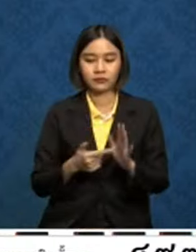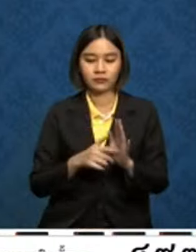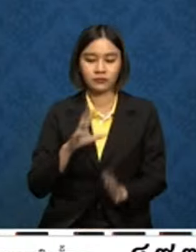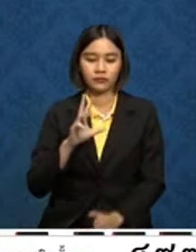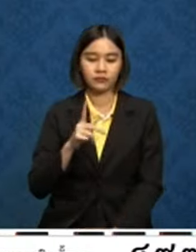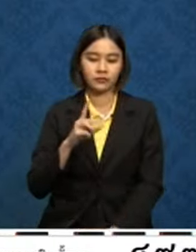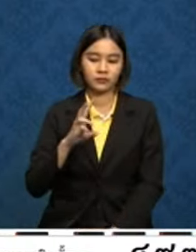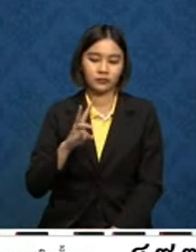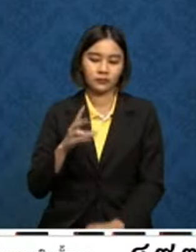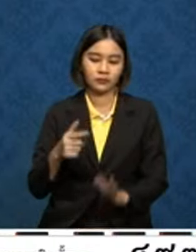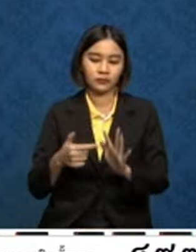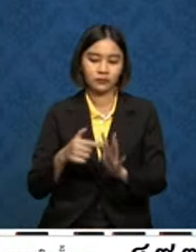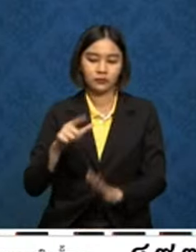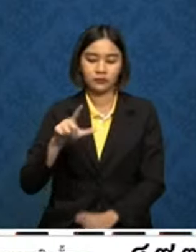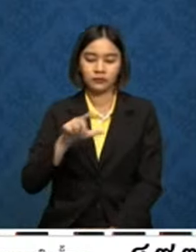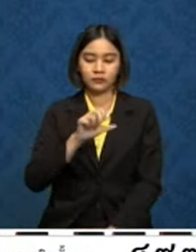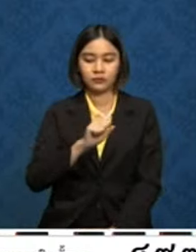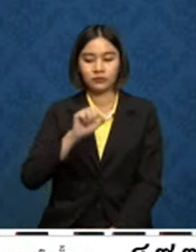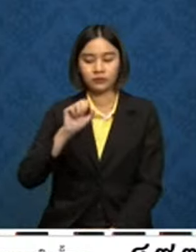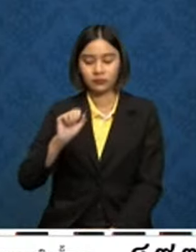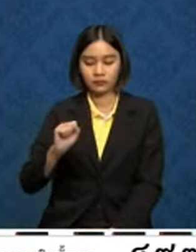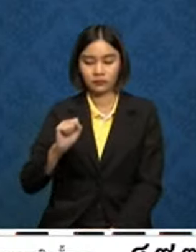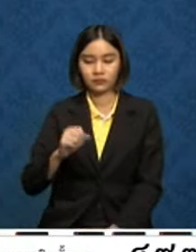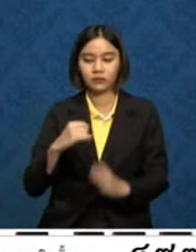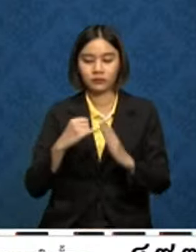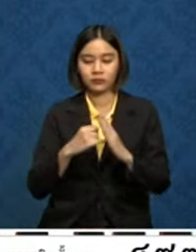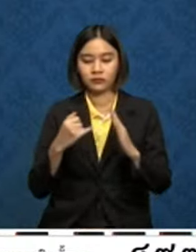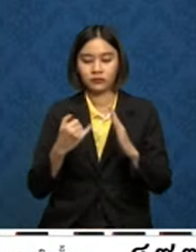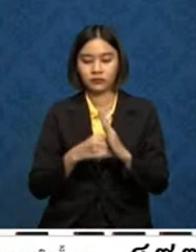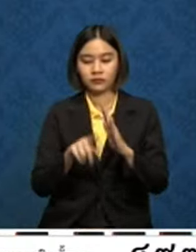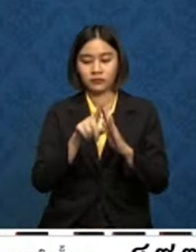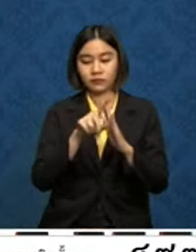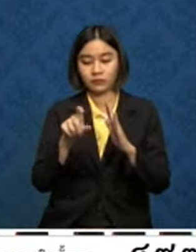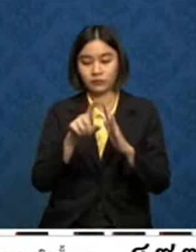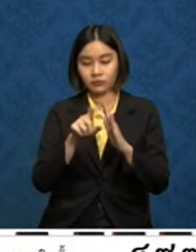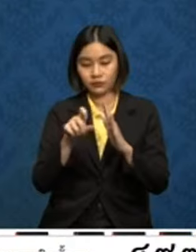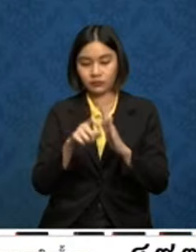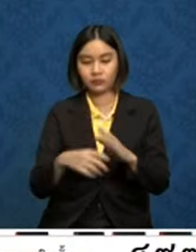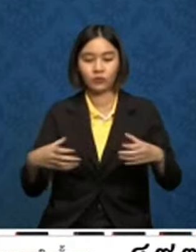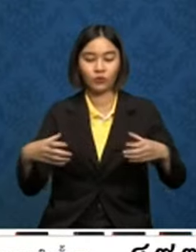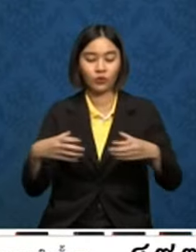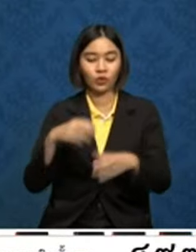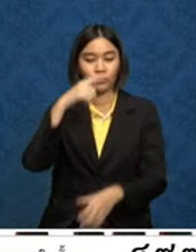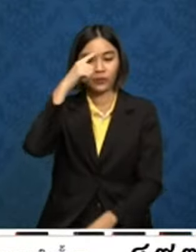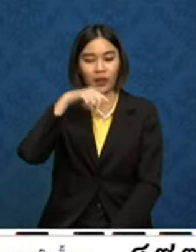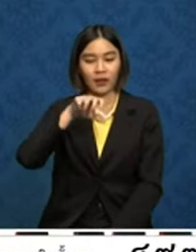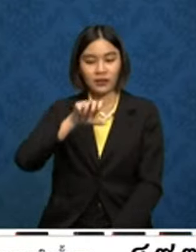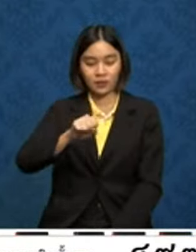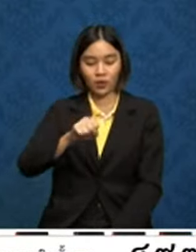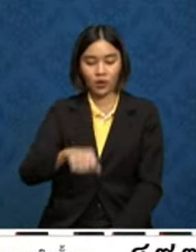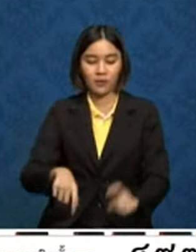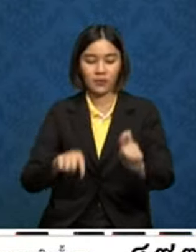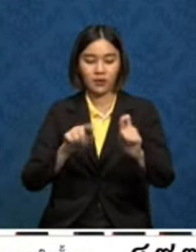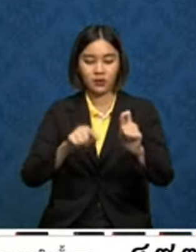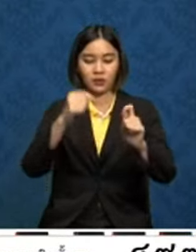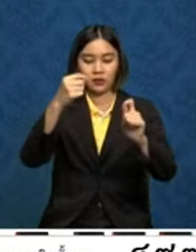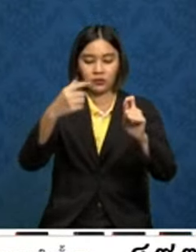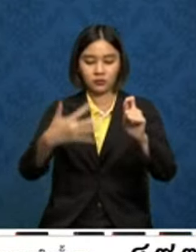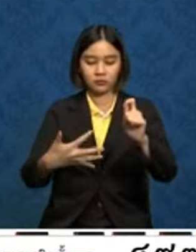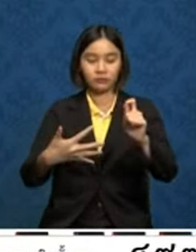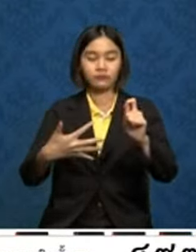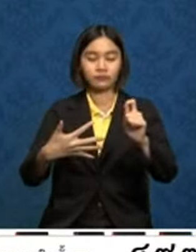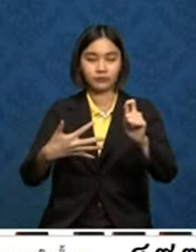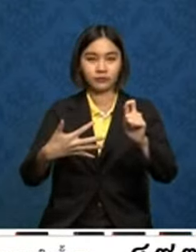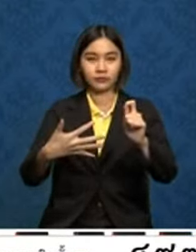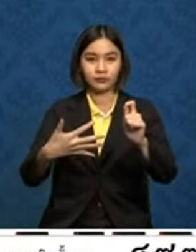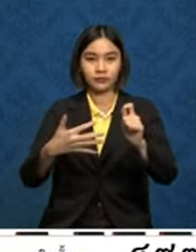แทยาไทย สมาชิษภาผู้แทนราศสดร จัหว 117 พักไทย สร้างไทยอำเภอเกษตวิศัย อำเภอประทมน